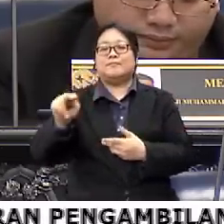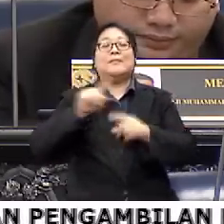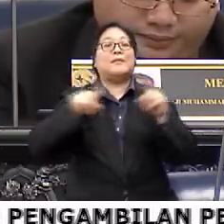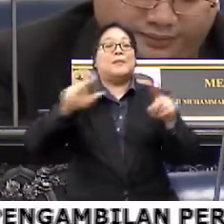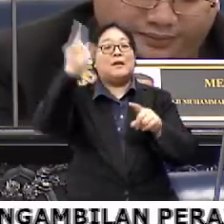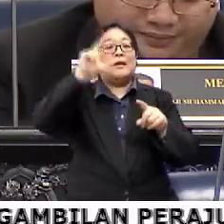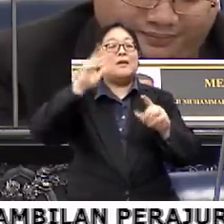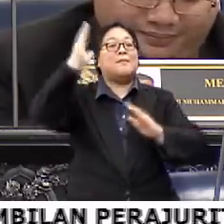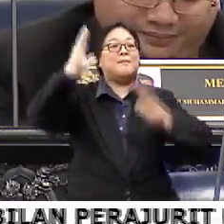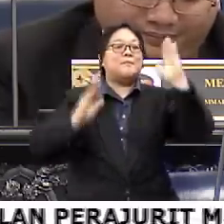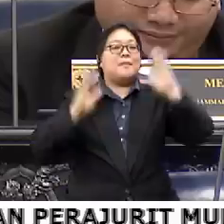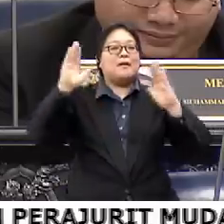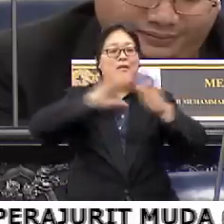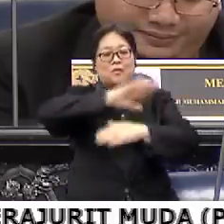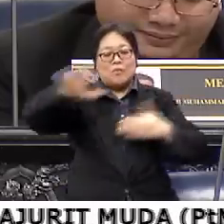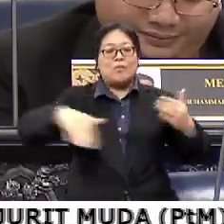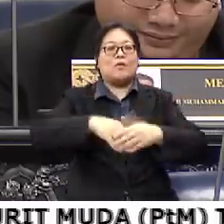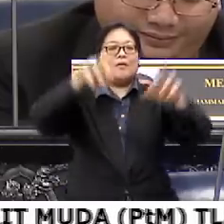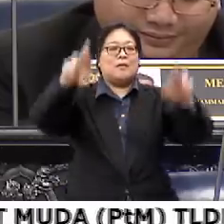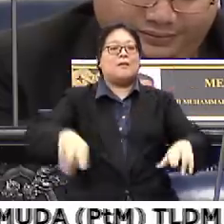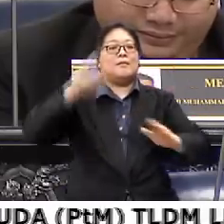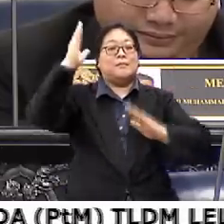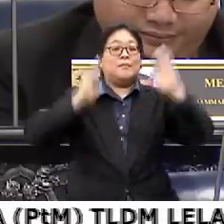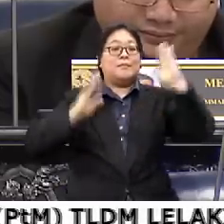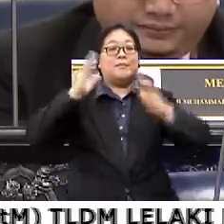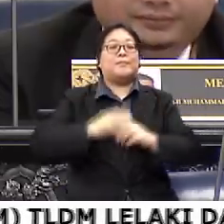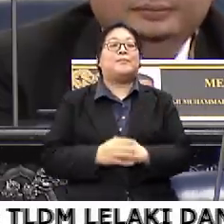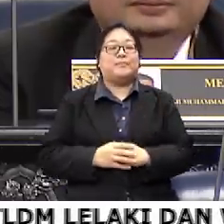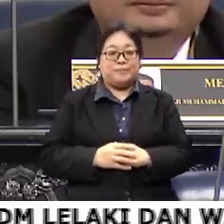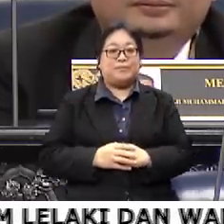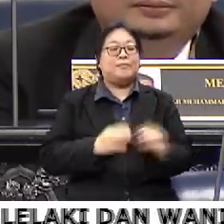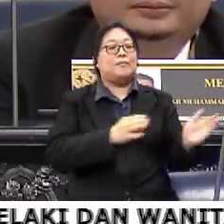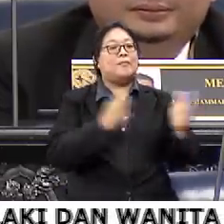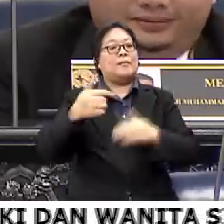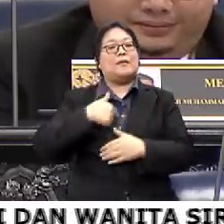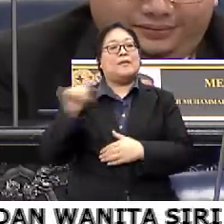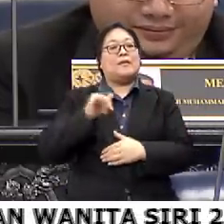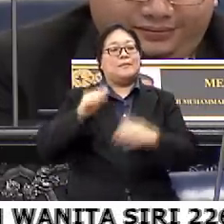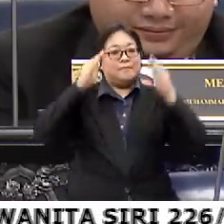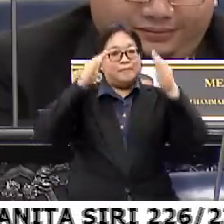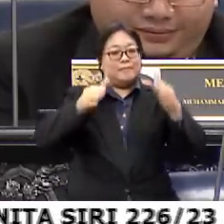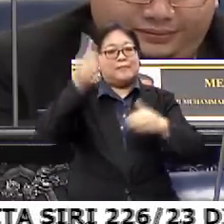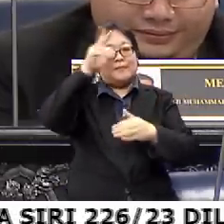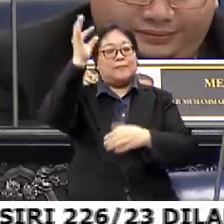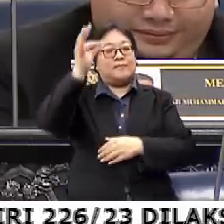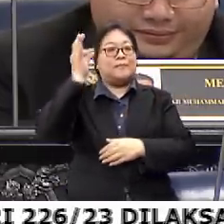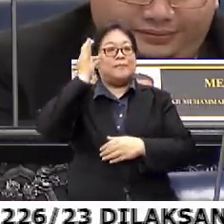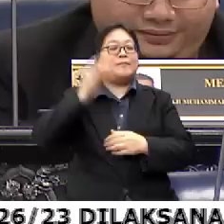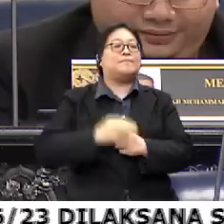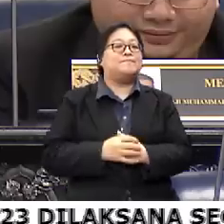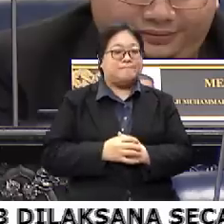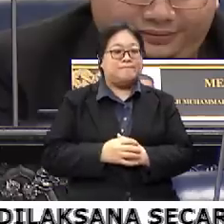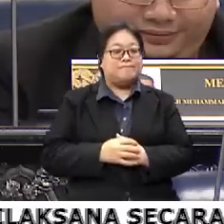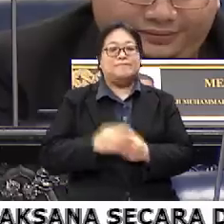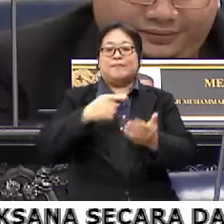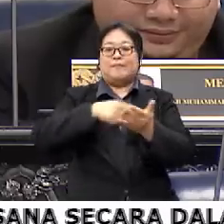ini kerajaan Malaysia untuk semua rakyat Malaysia. Dalam pada itu, saya juga ingin menarik perhatian kerajaan persekutuan